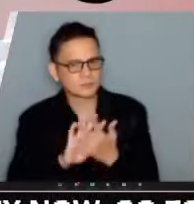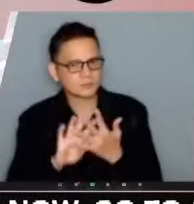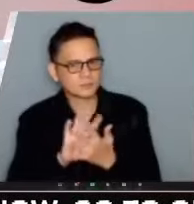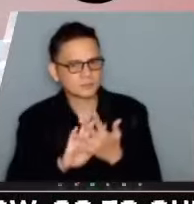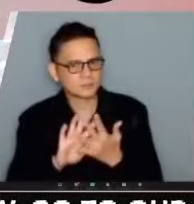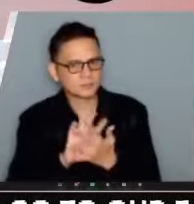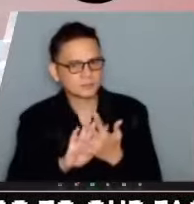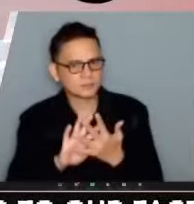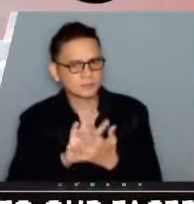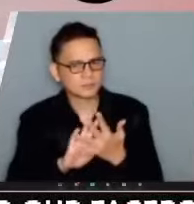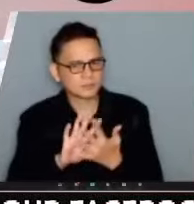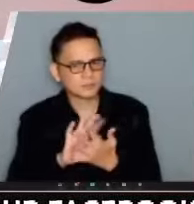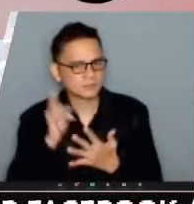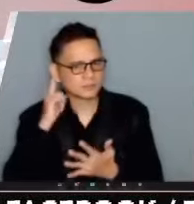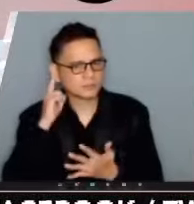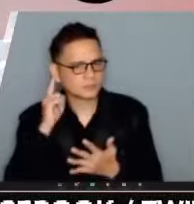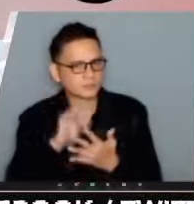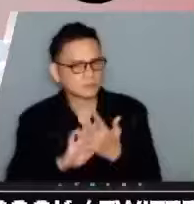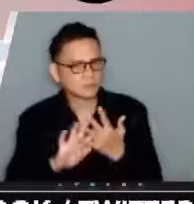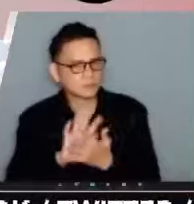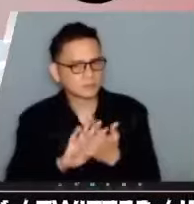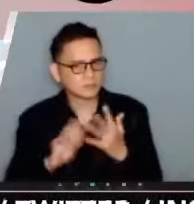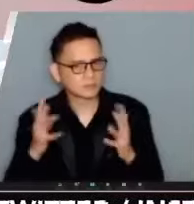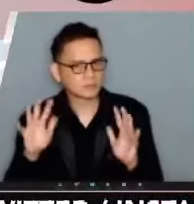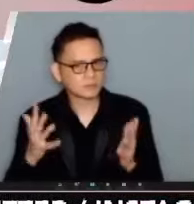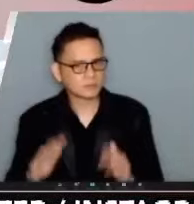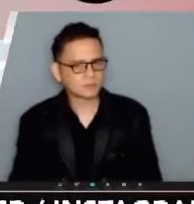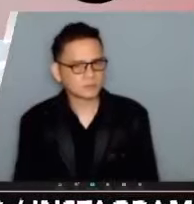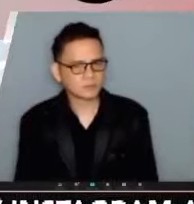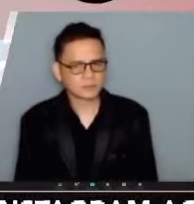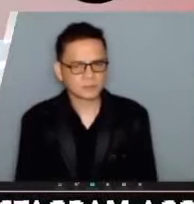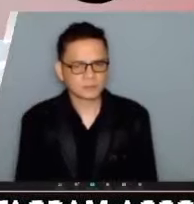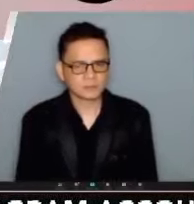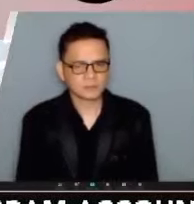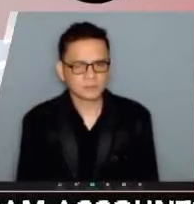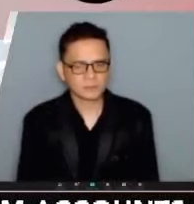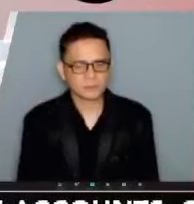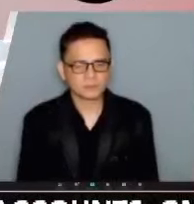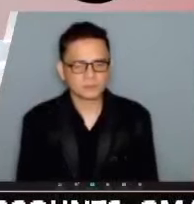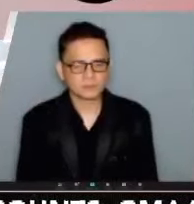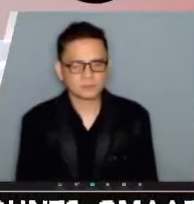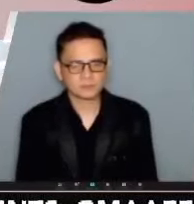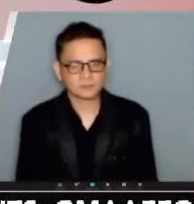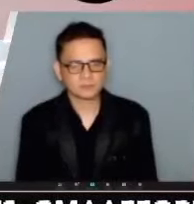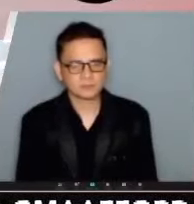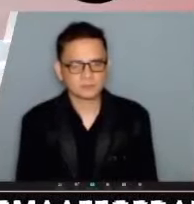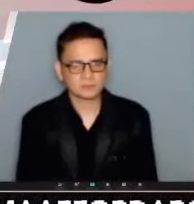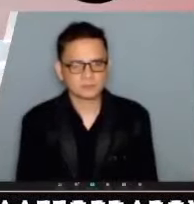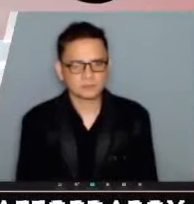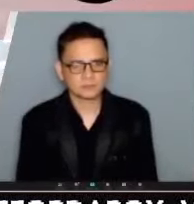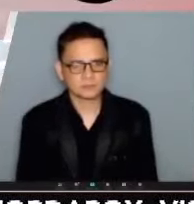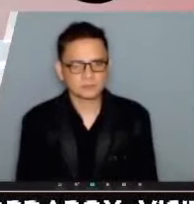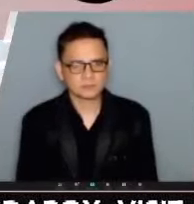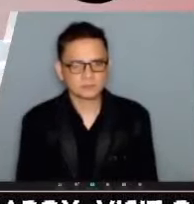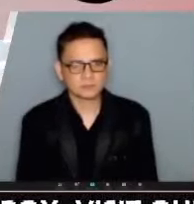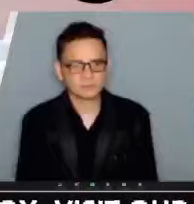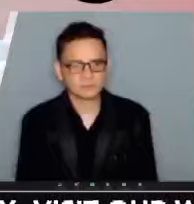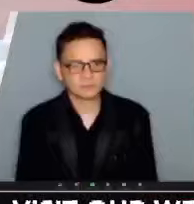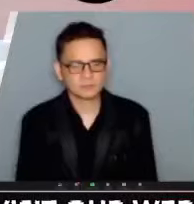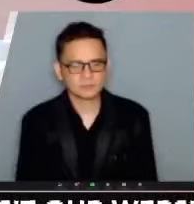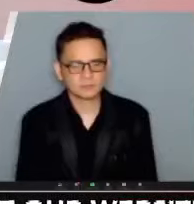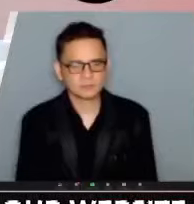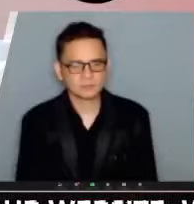Lebanon. Pangalawa, yung mga attack naman sa Beirut, diesel attack, meron silang specific target din. Meron silang